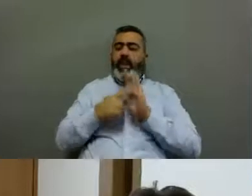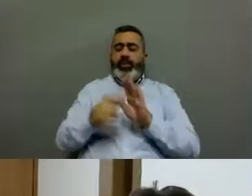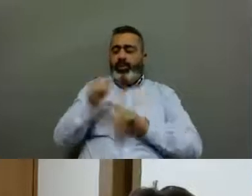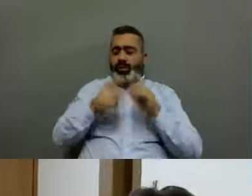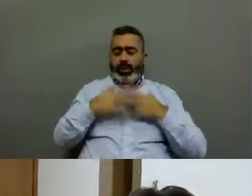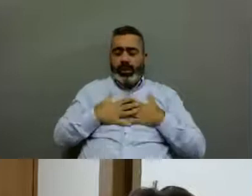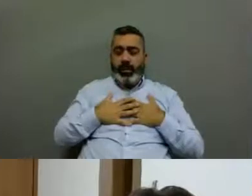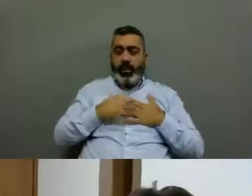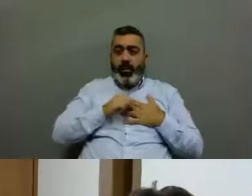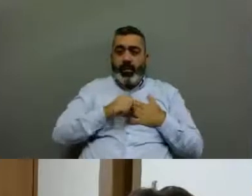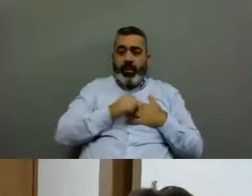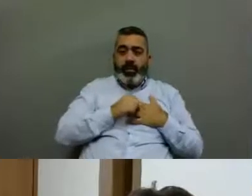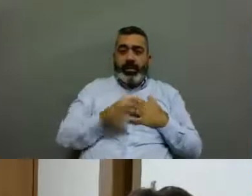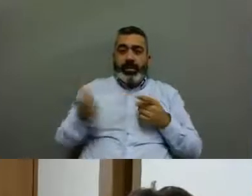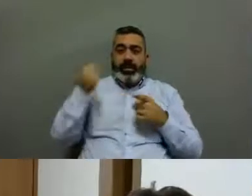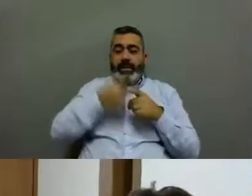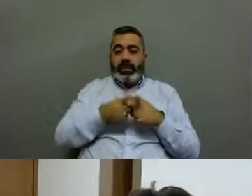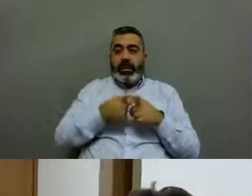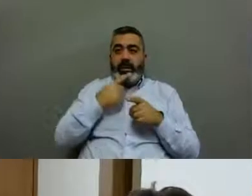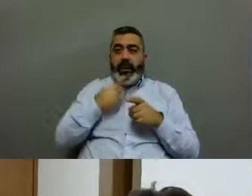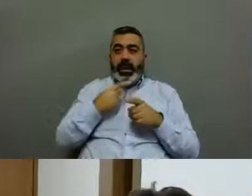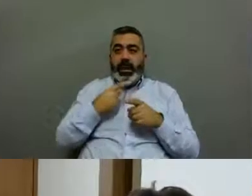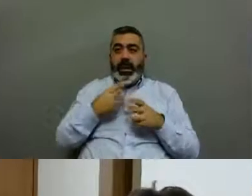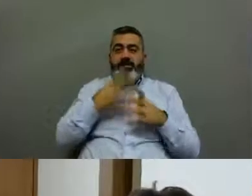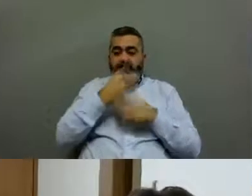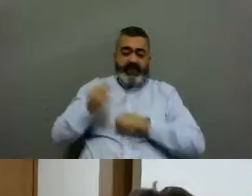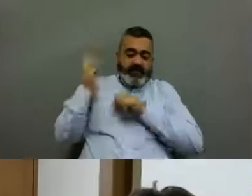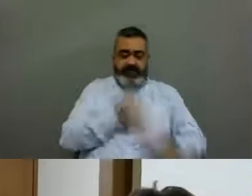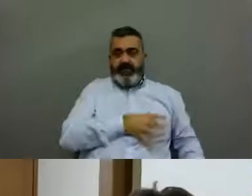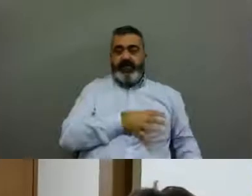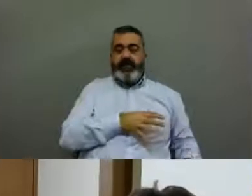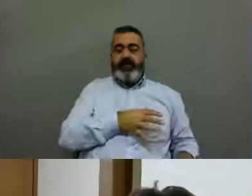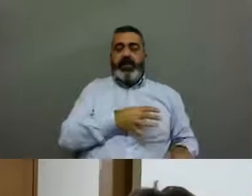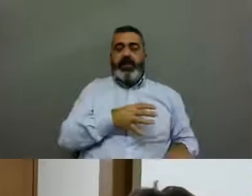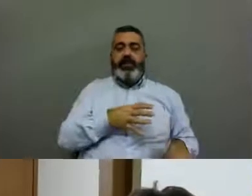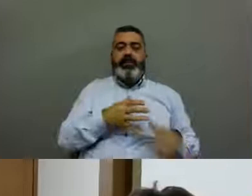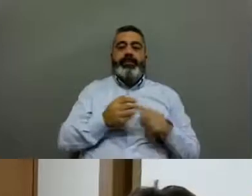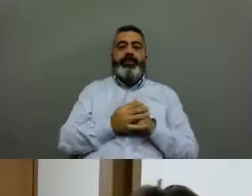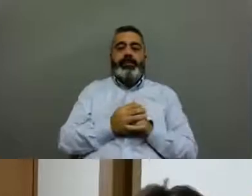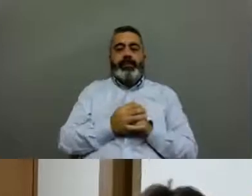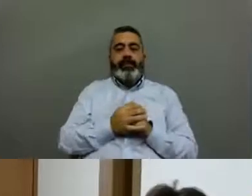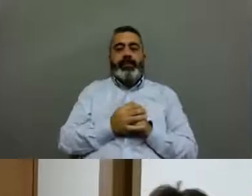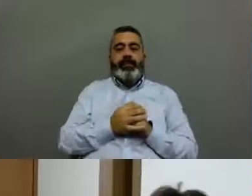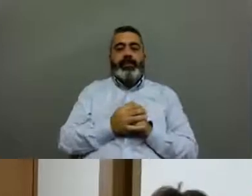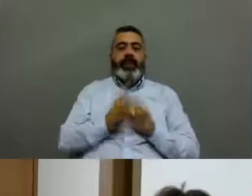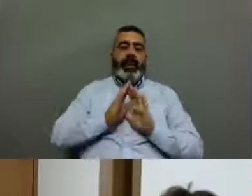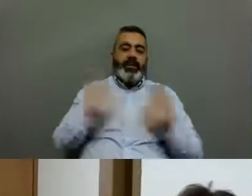και αορατοποίησης θανάτου της, αν θέλετε. Αυτό από εμένα.